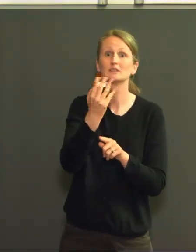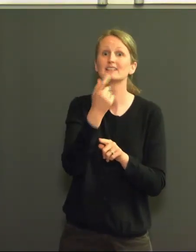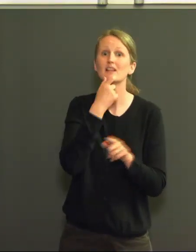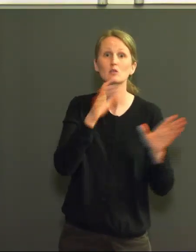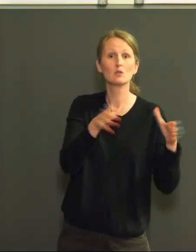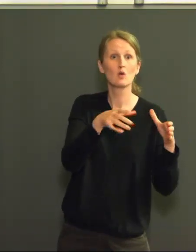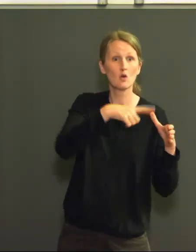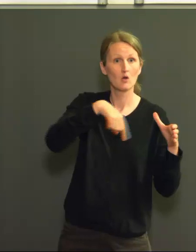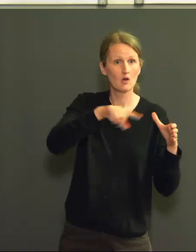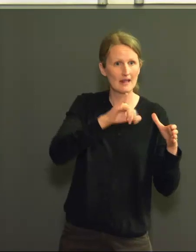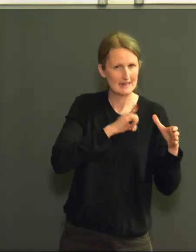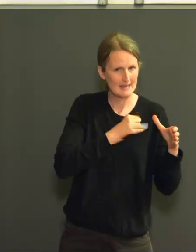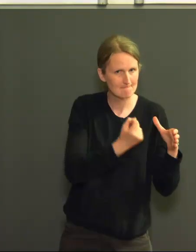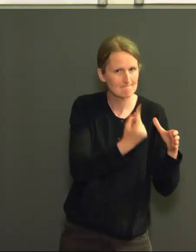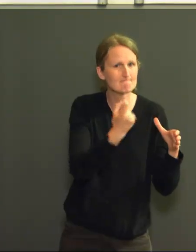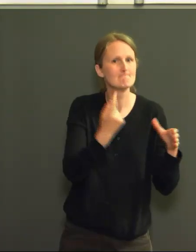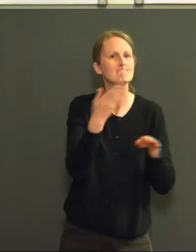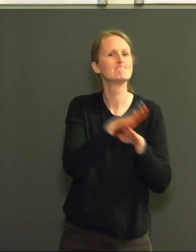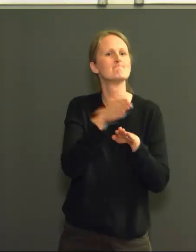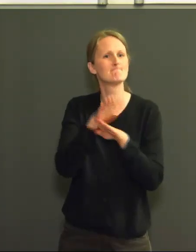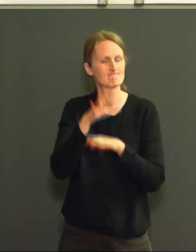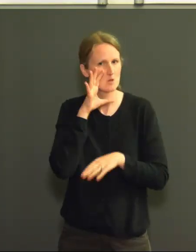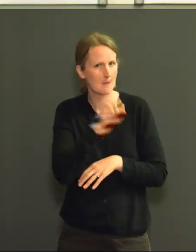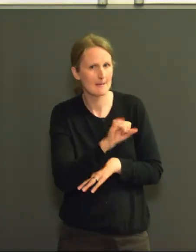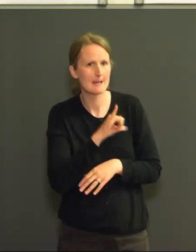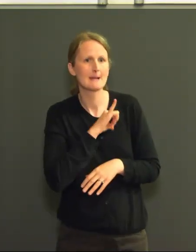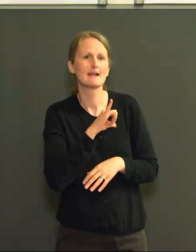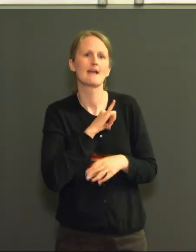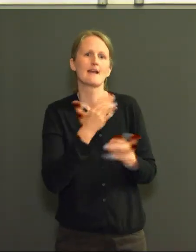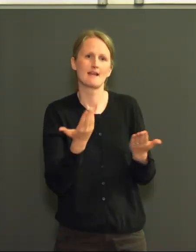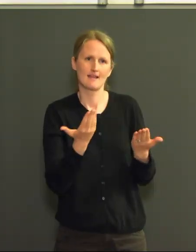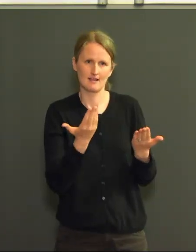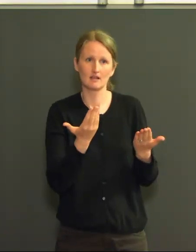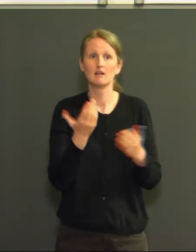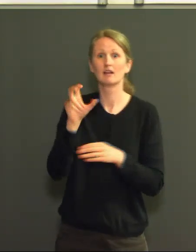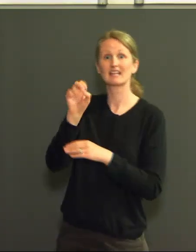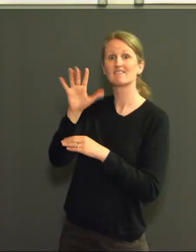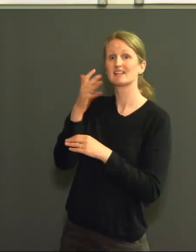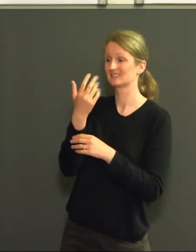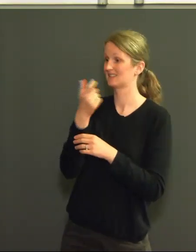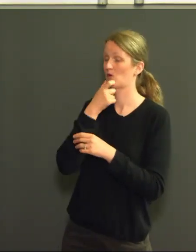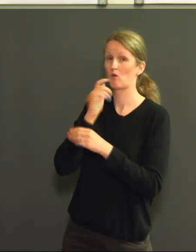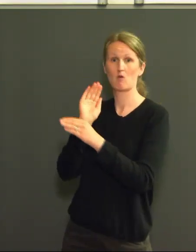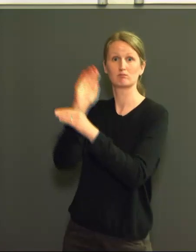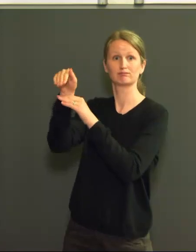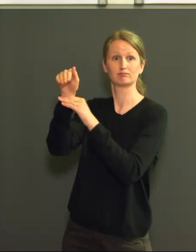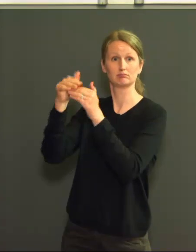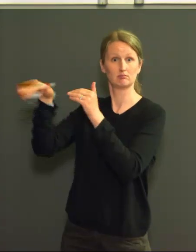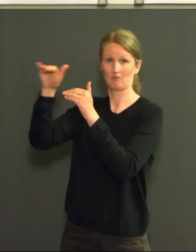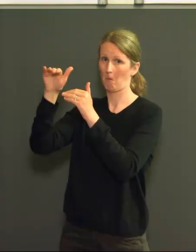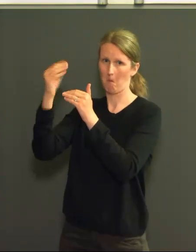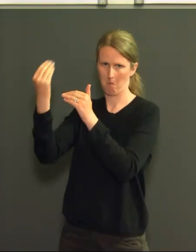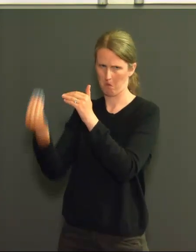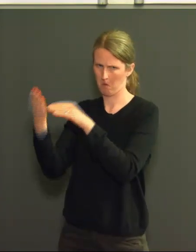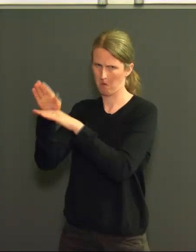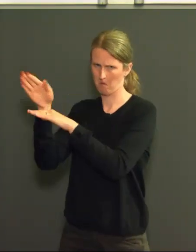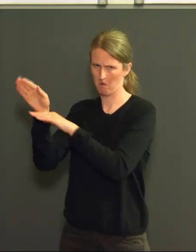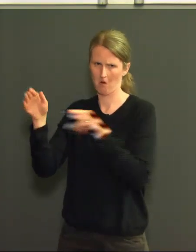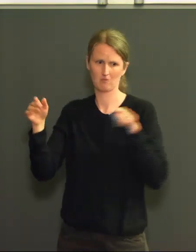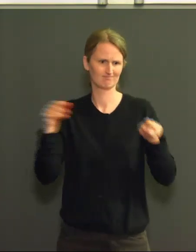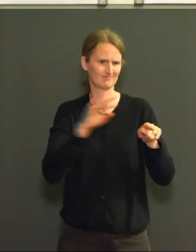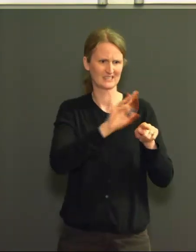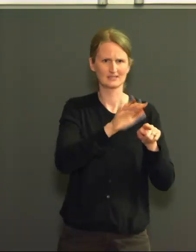que l'on a chez les plus de 85 ans, chez les plus fragiles. Et une fois de plus, ceci est une des multiples évidences